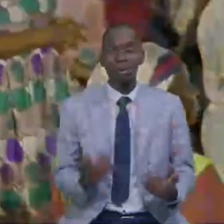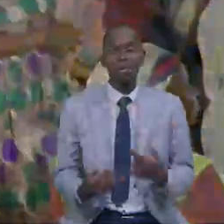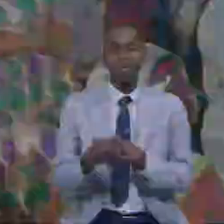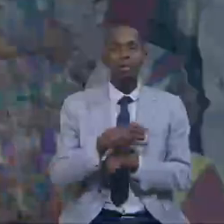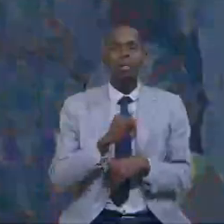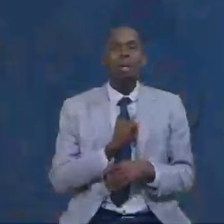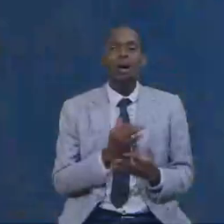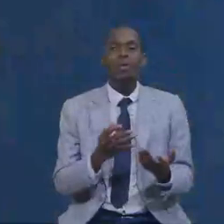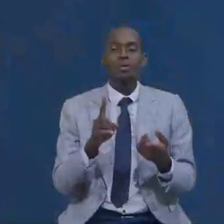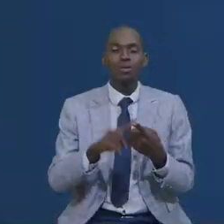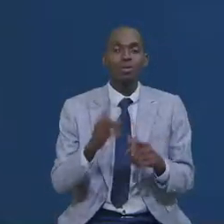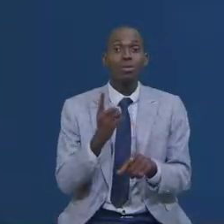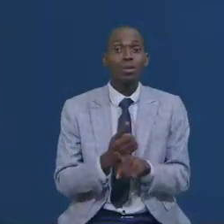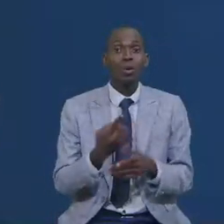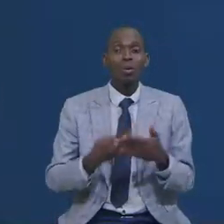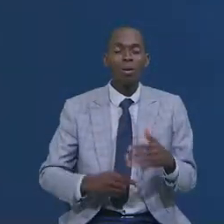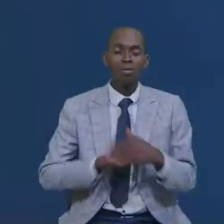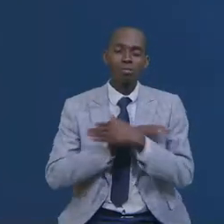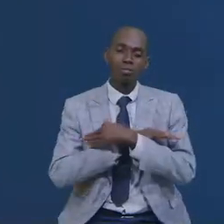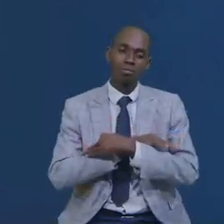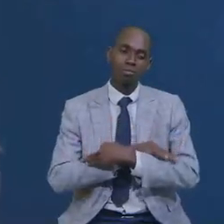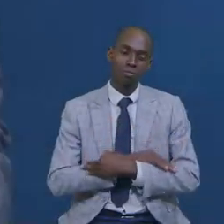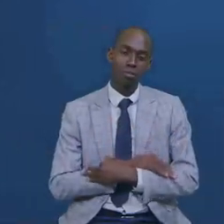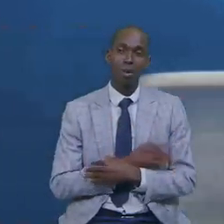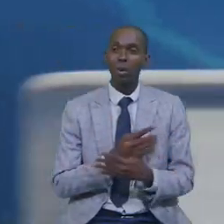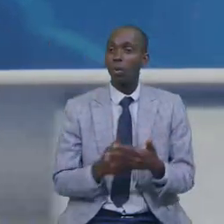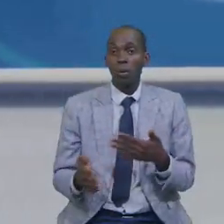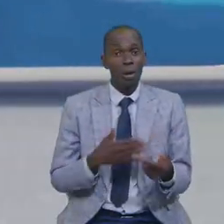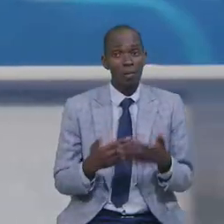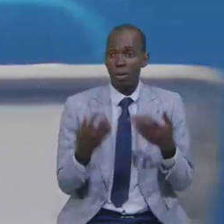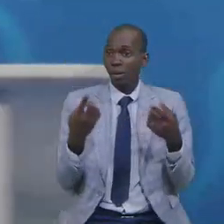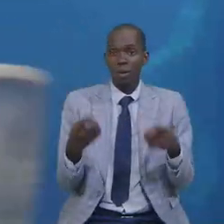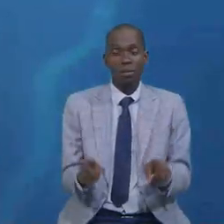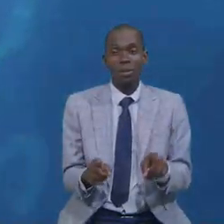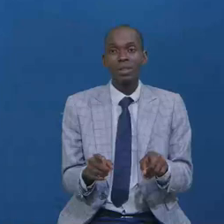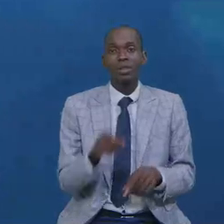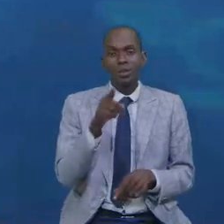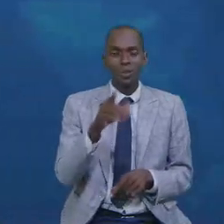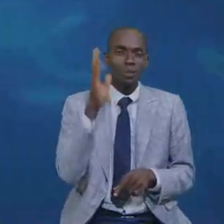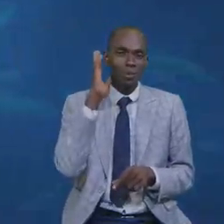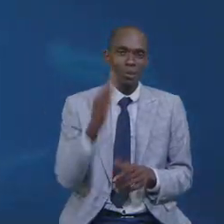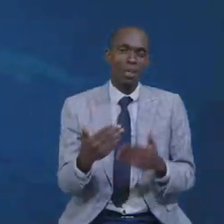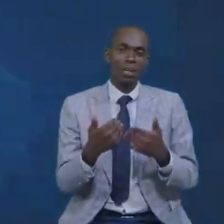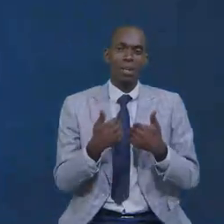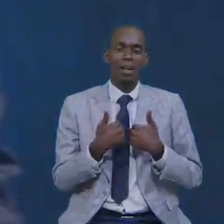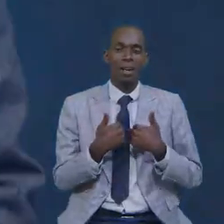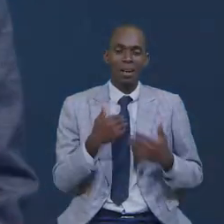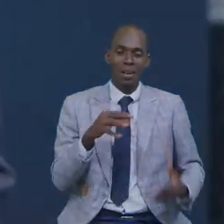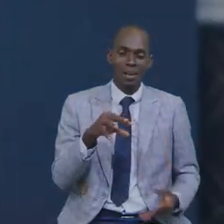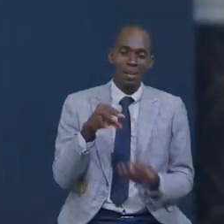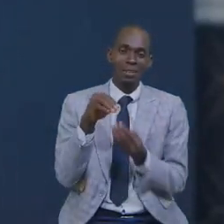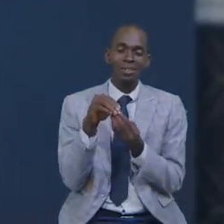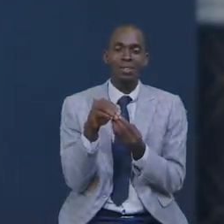et aujourd'hui je veux que tu sois tranquille quelque chose qui se passe tu auras